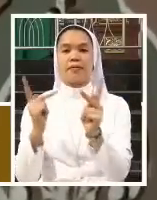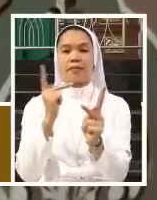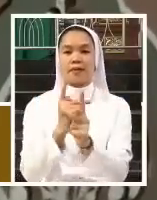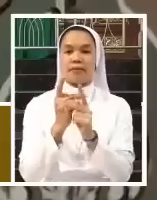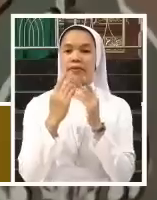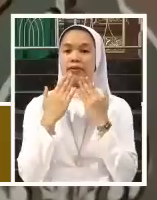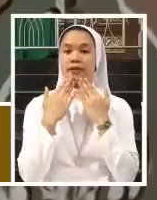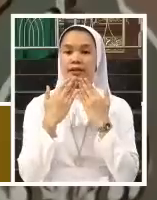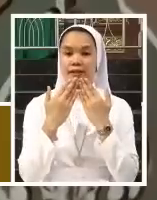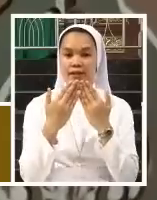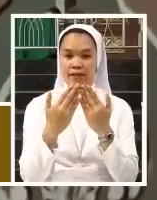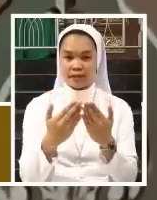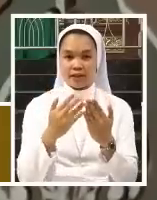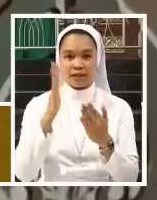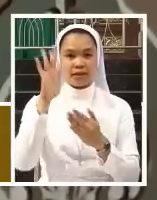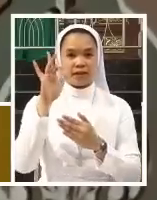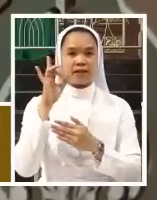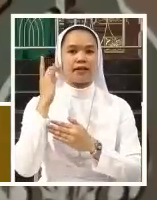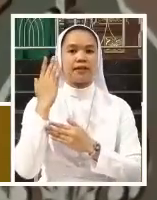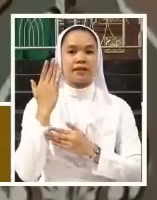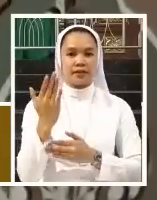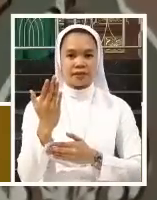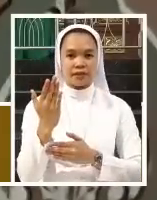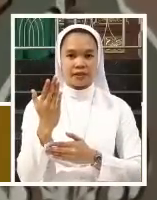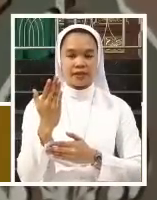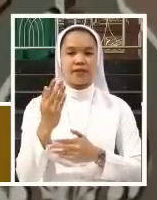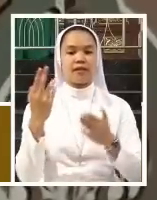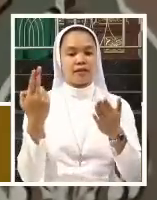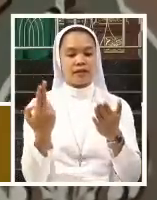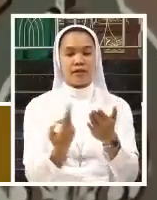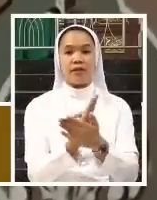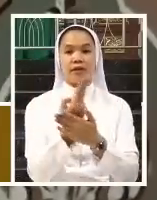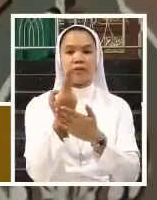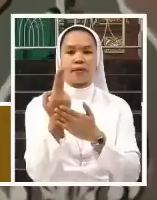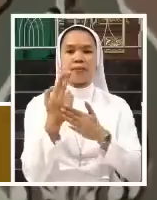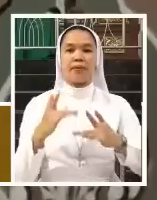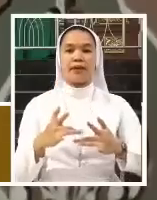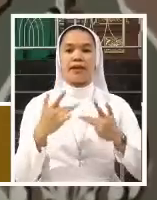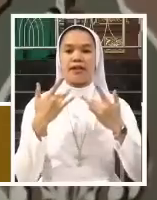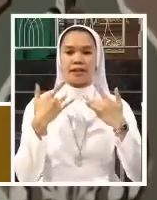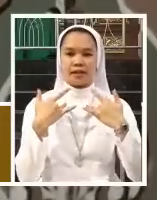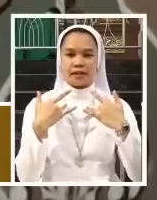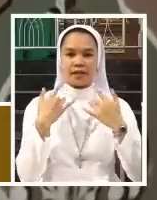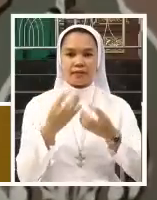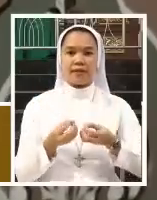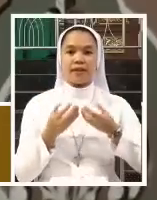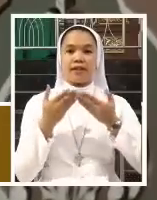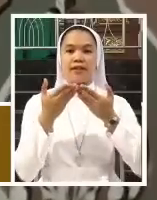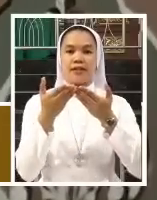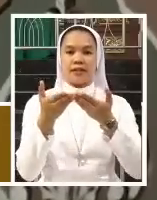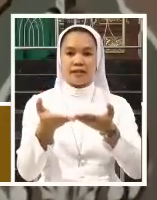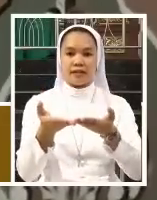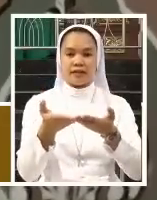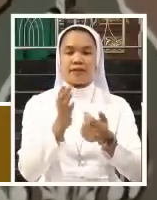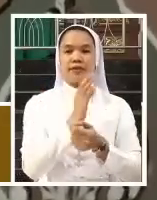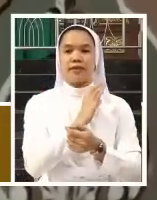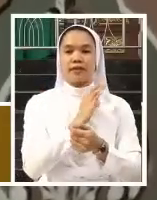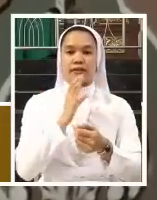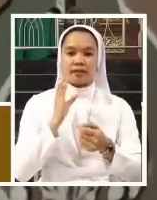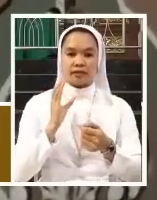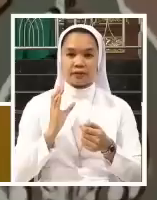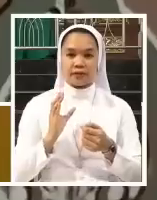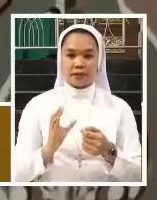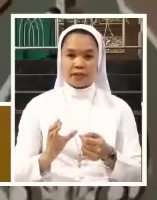nagpapasalamat sa balaog kang bagong buhay na itinao ni Kristo